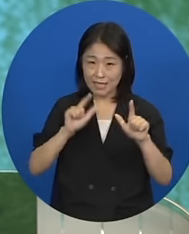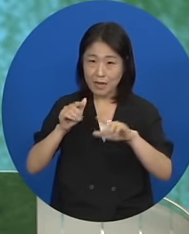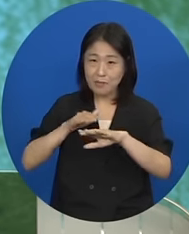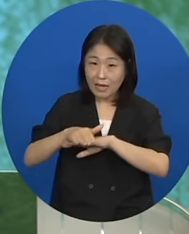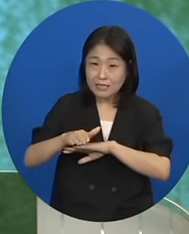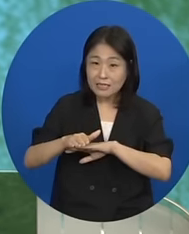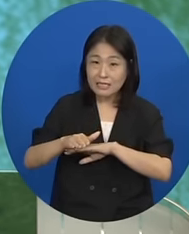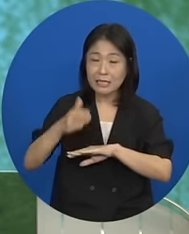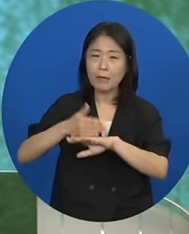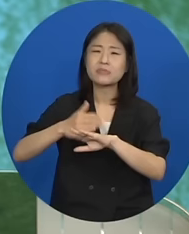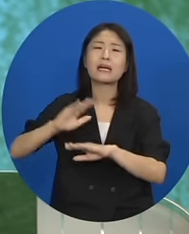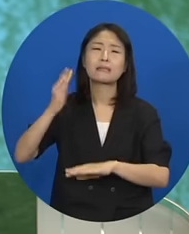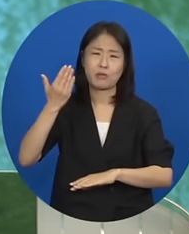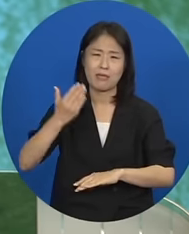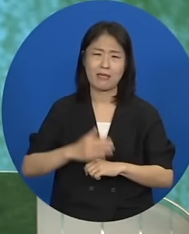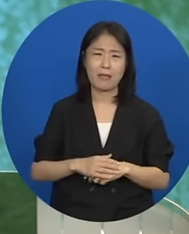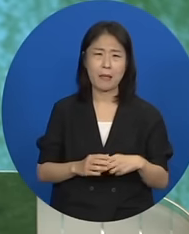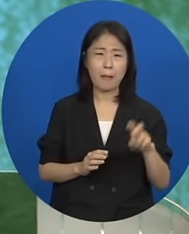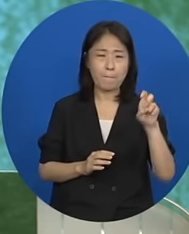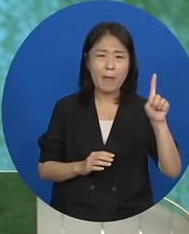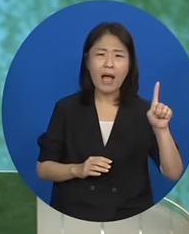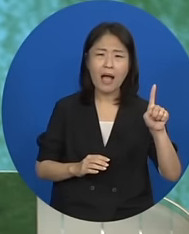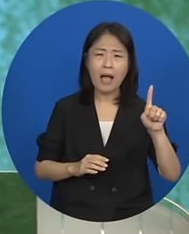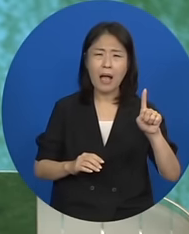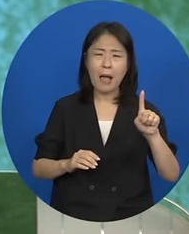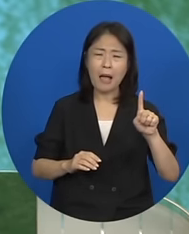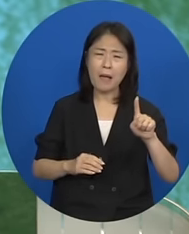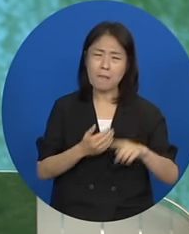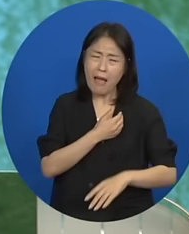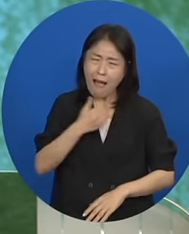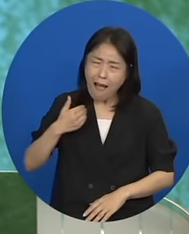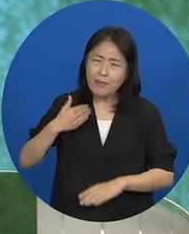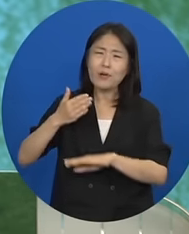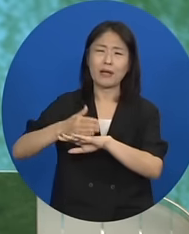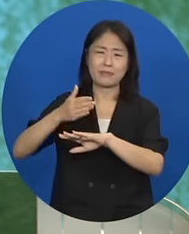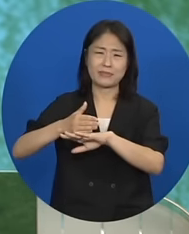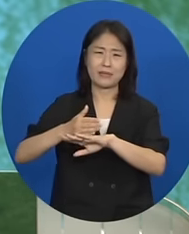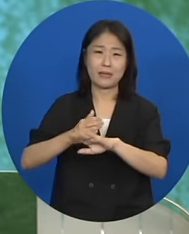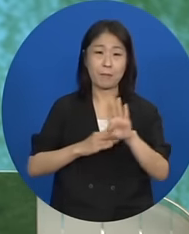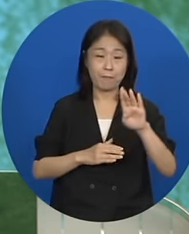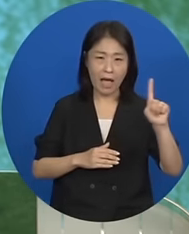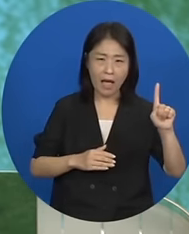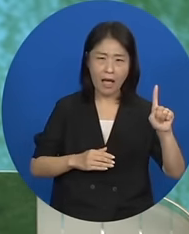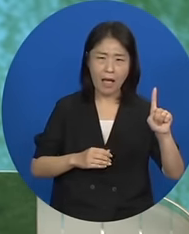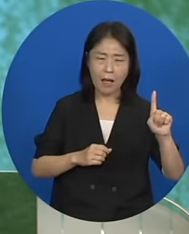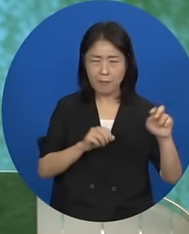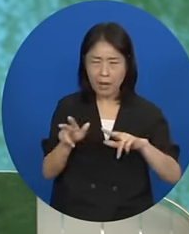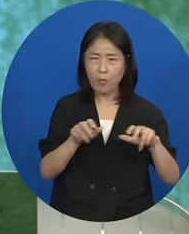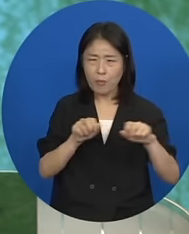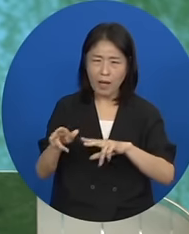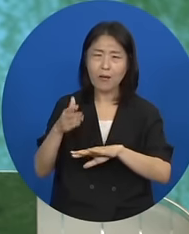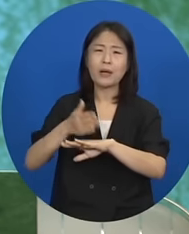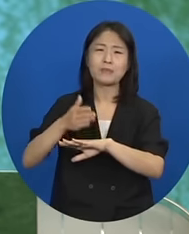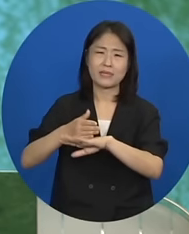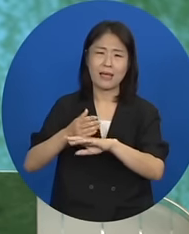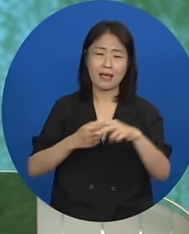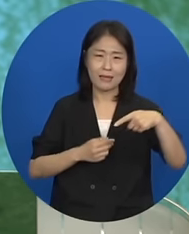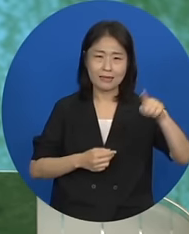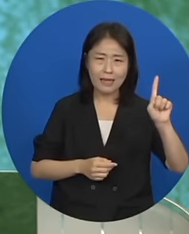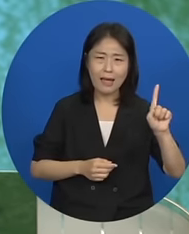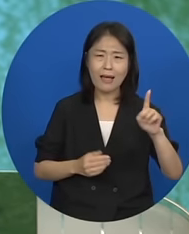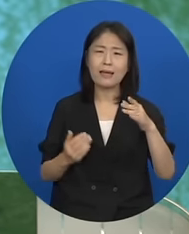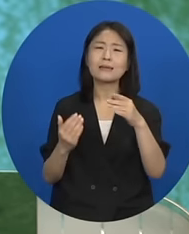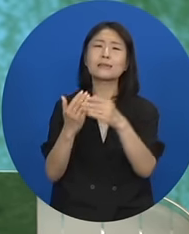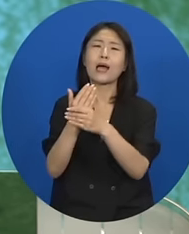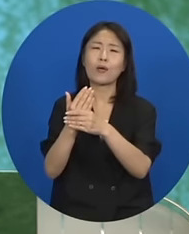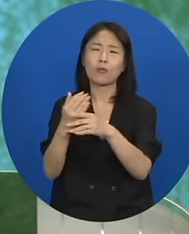되게 하자 마음껏 감사하자 바로바로 감사하자 사건